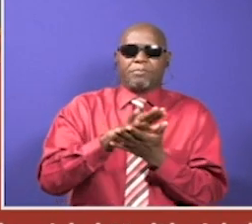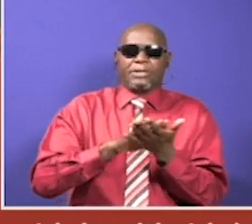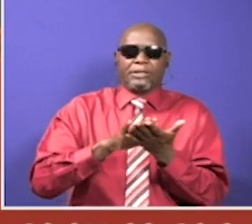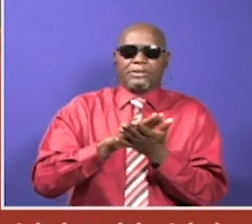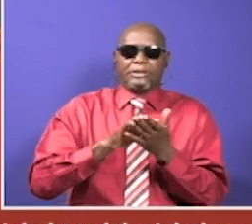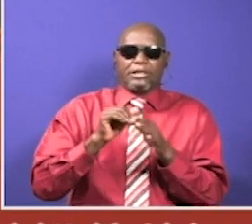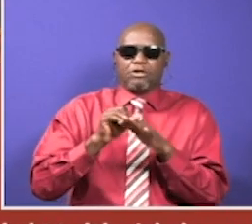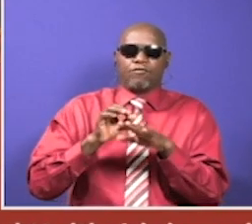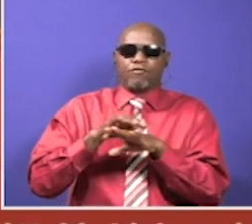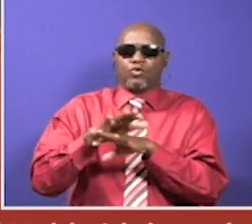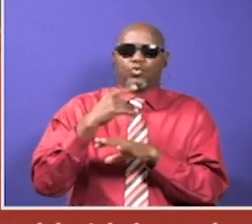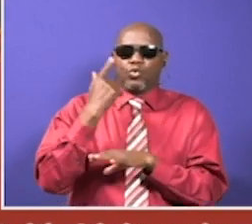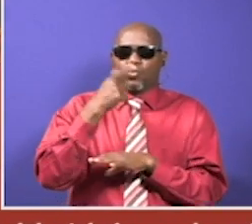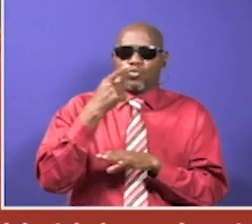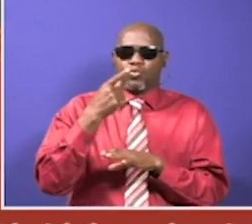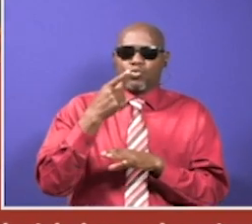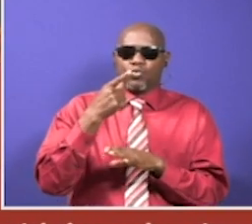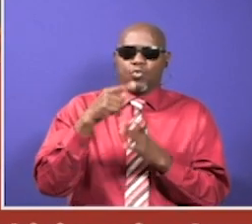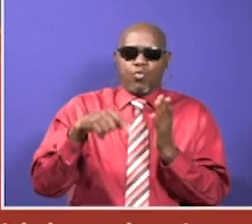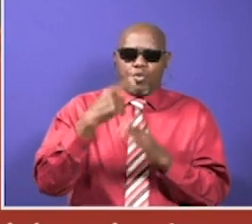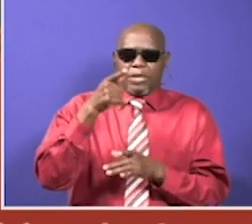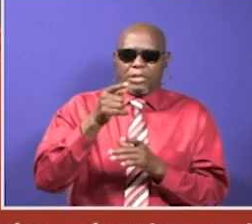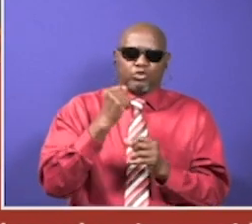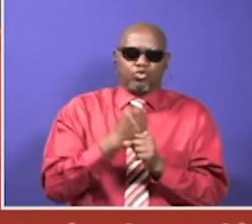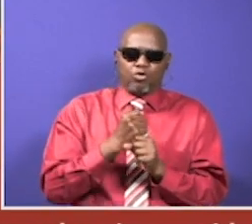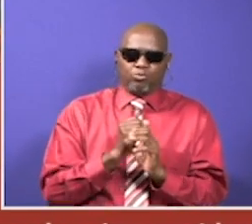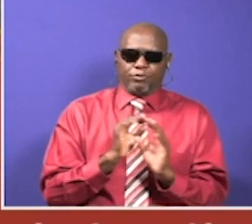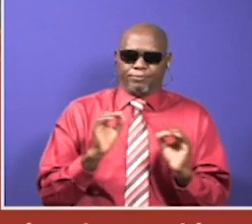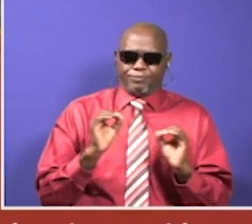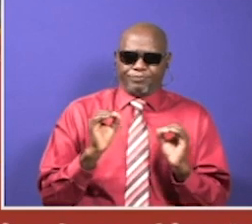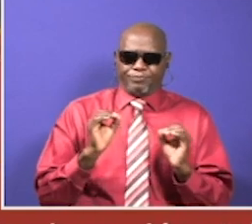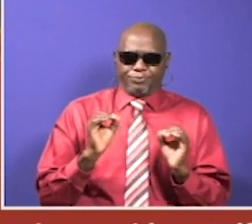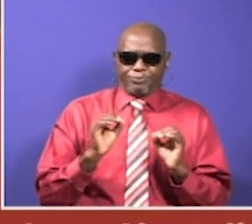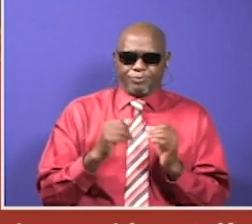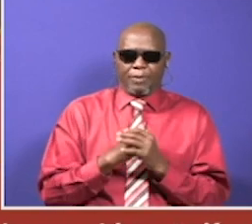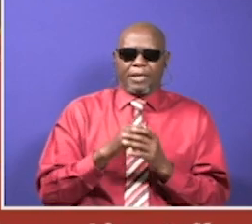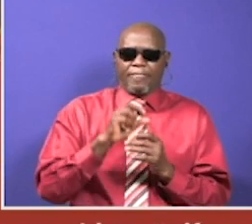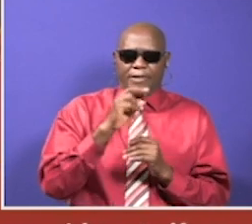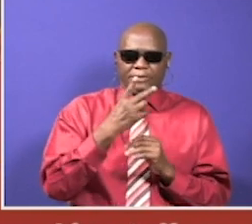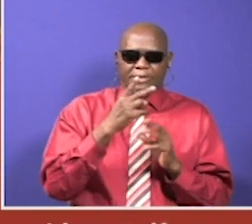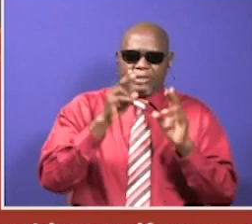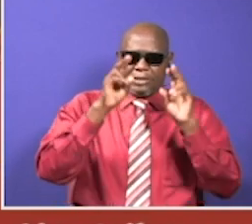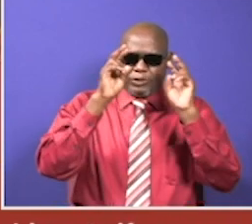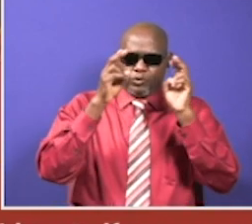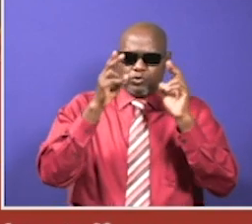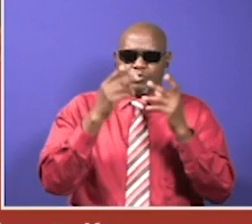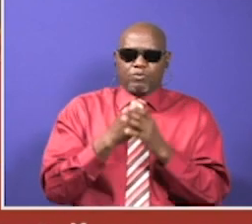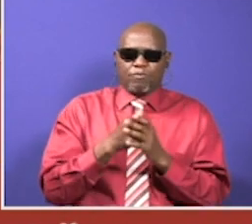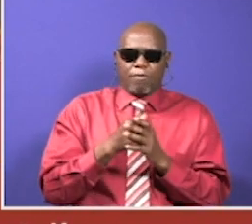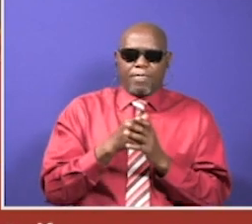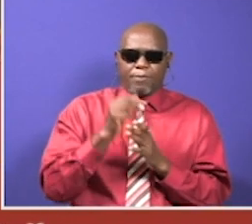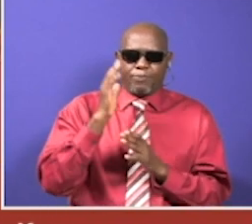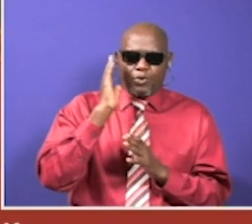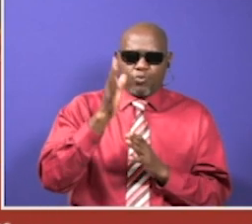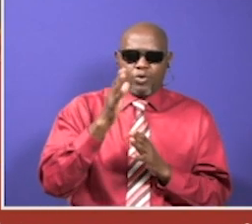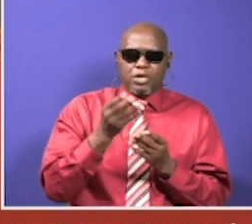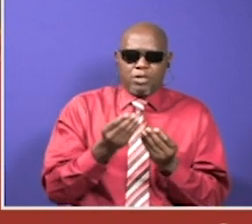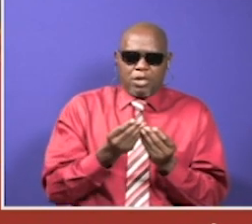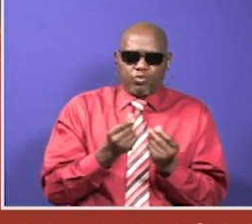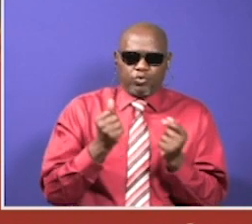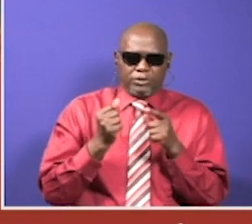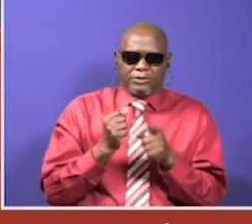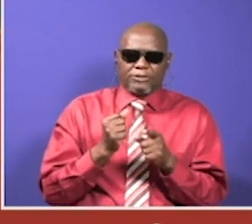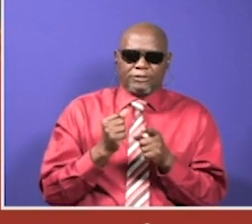influenced who would be assigned this job. The second issue that we will be addressing on that